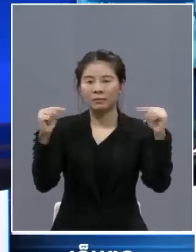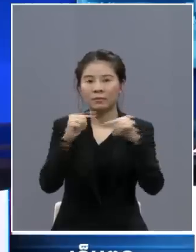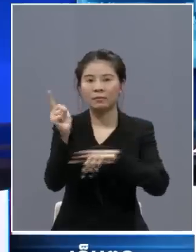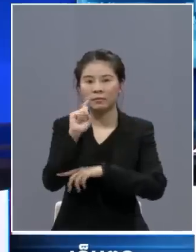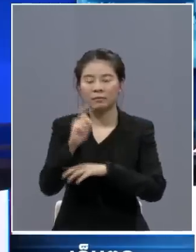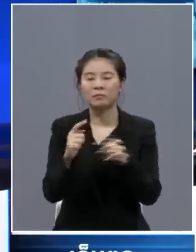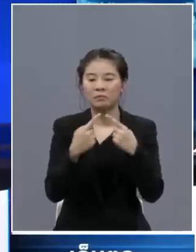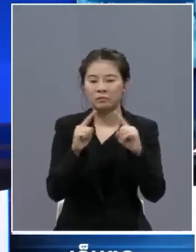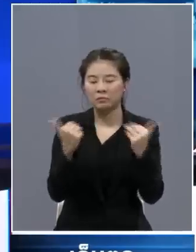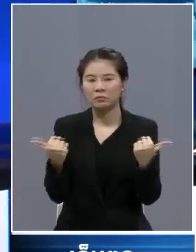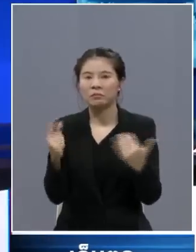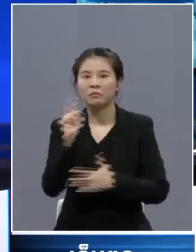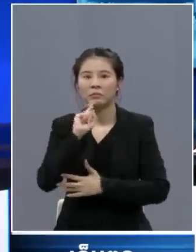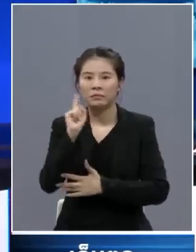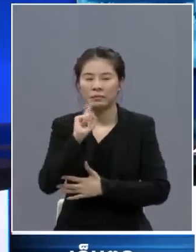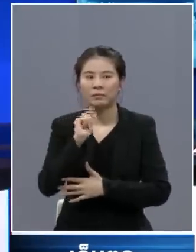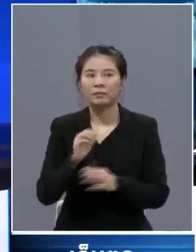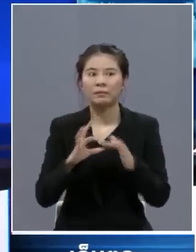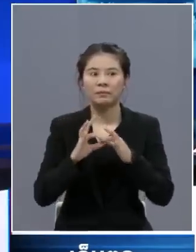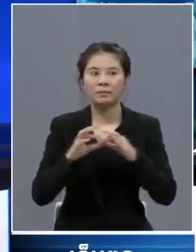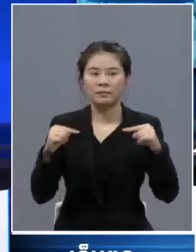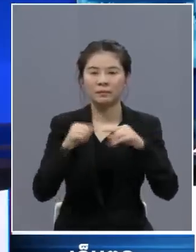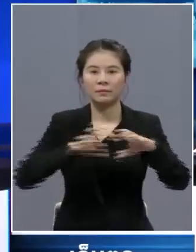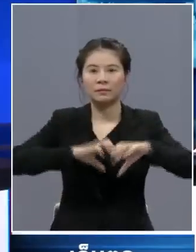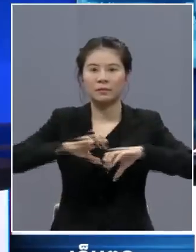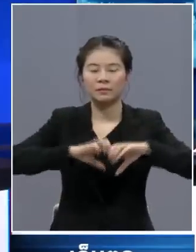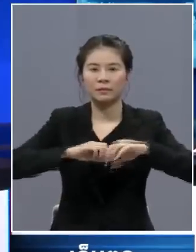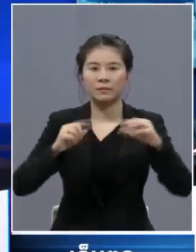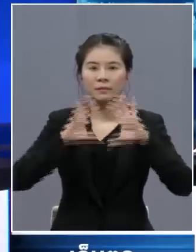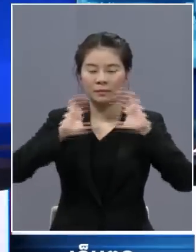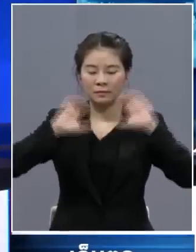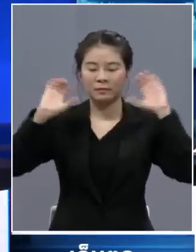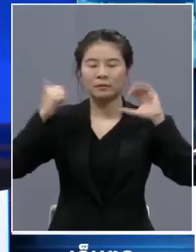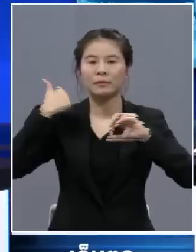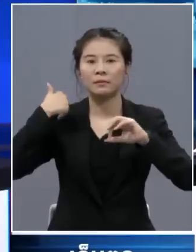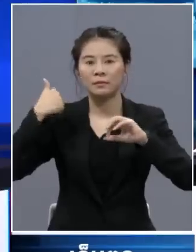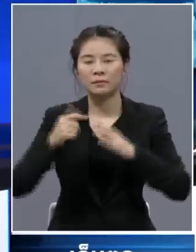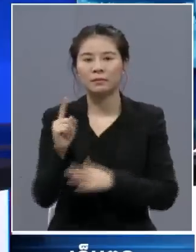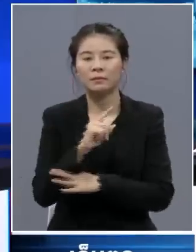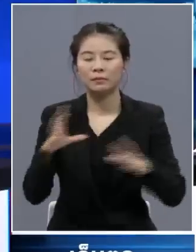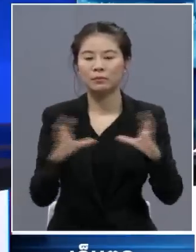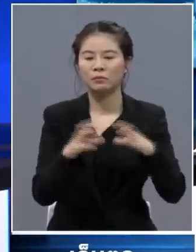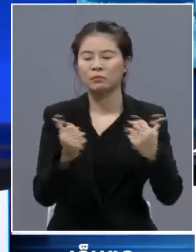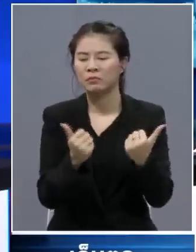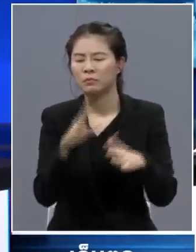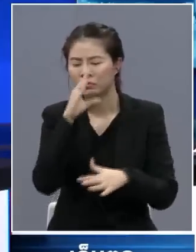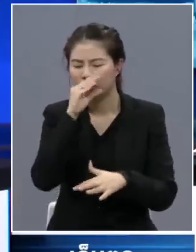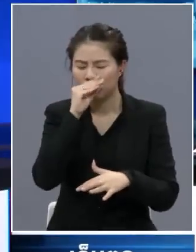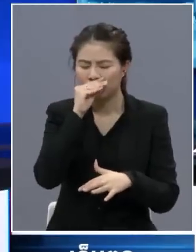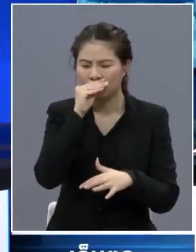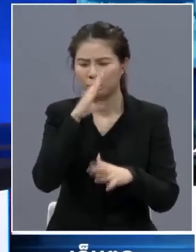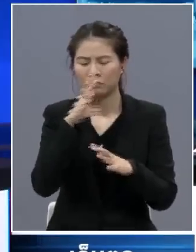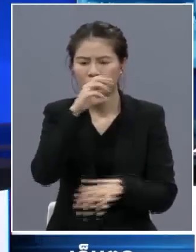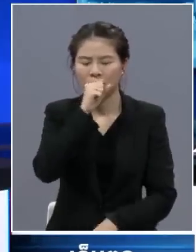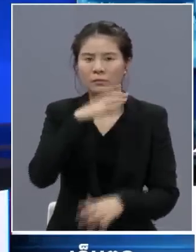กันเรื่องอะไรแต่ปรากฏว่าพอมาในช่วงของการจัดตั้งรัฐบาลมันดูเป็นสิ่งที่ลับลวงพรางนะฮะอะไรจะเกิด